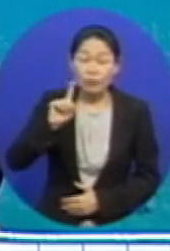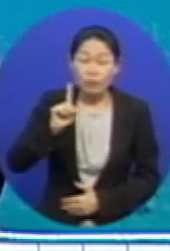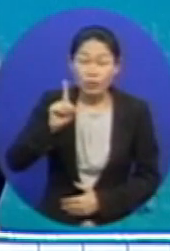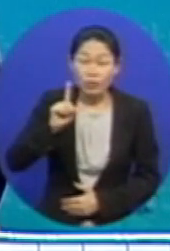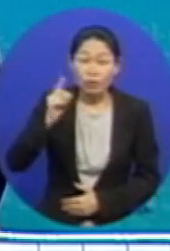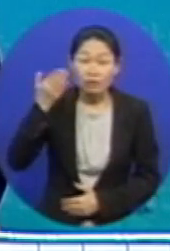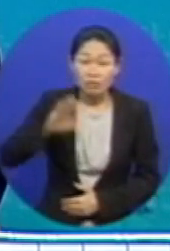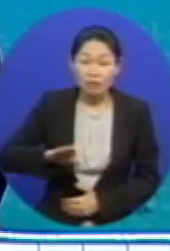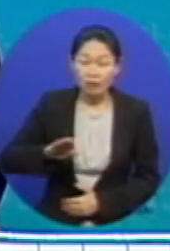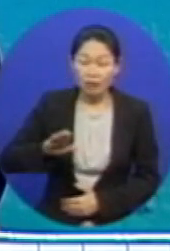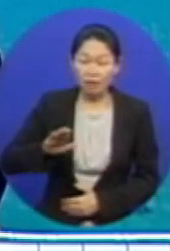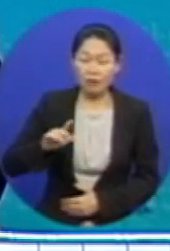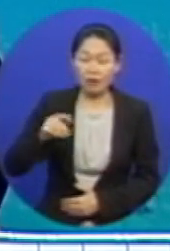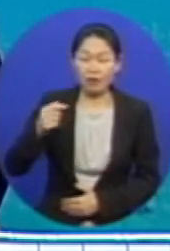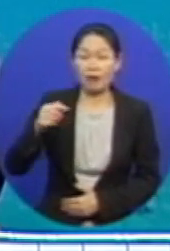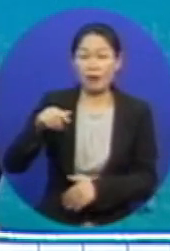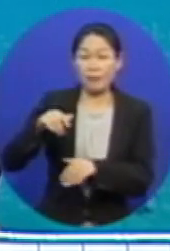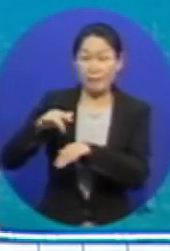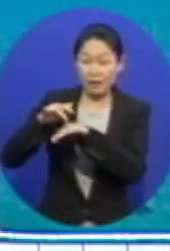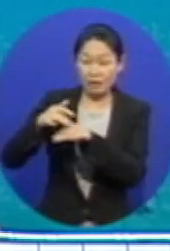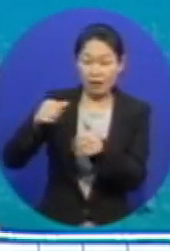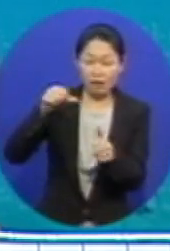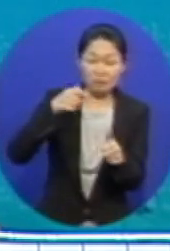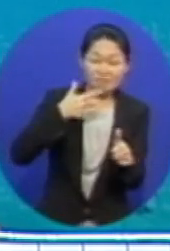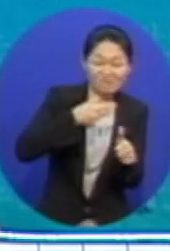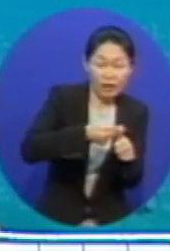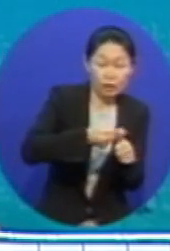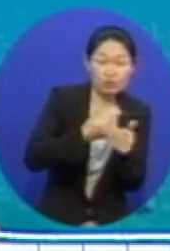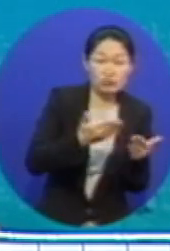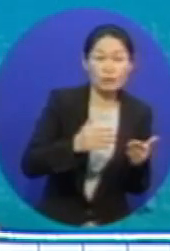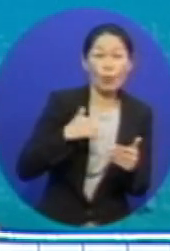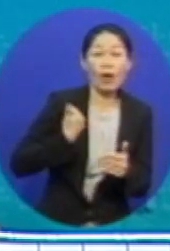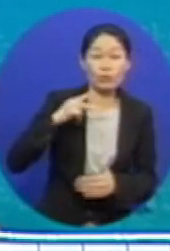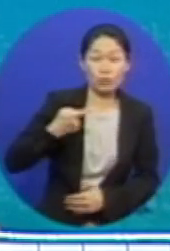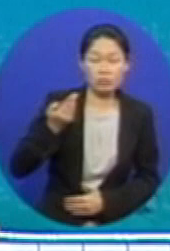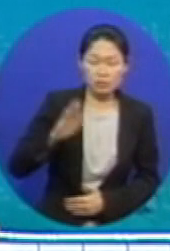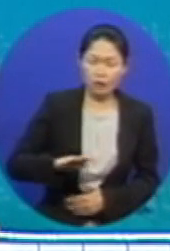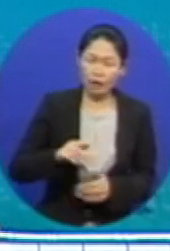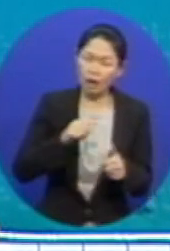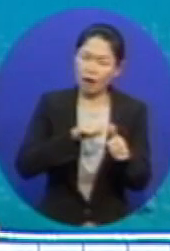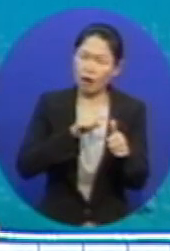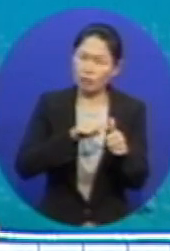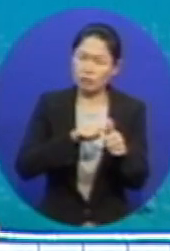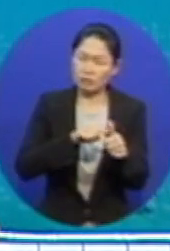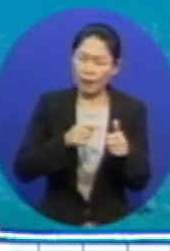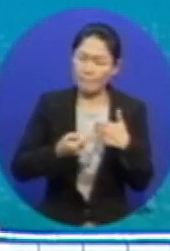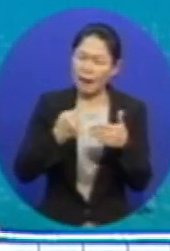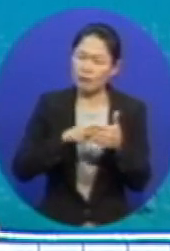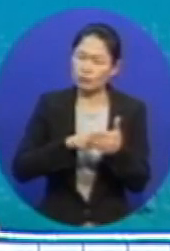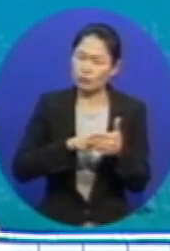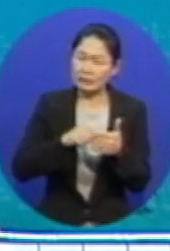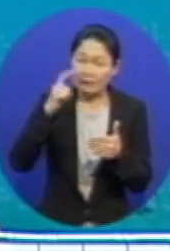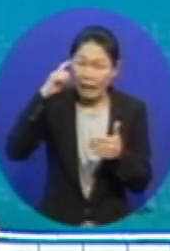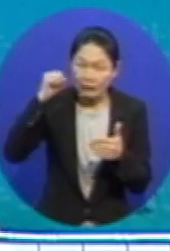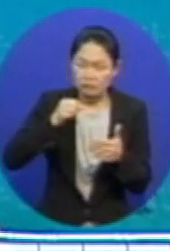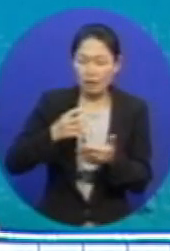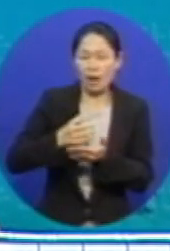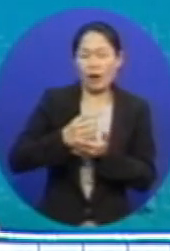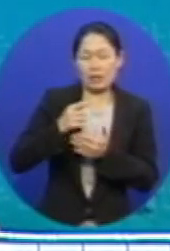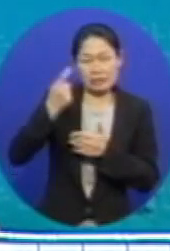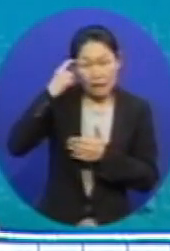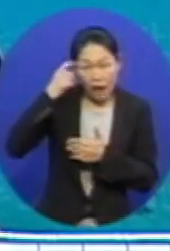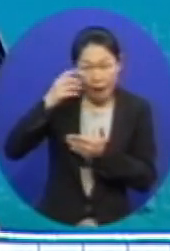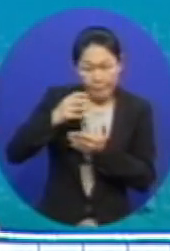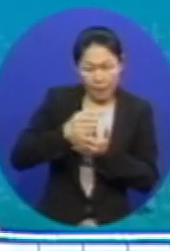이건 아니야 그래 그런데 가룟 유다가 마음에 생각이니까 그리고는 그 생각을 품어 않네요